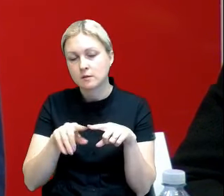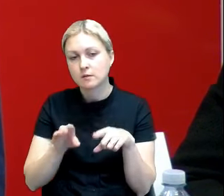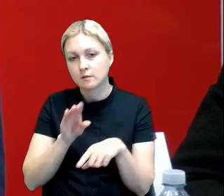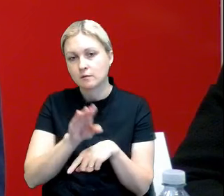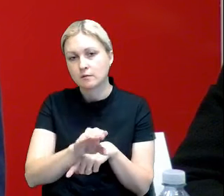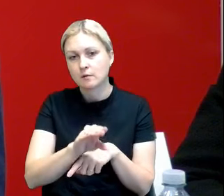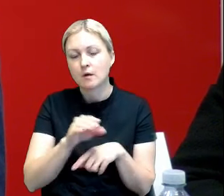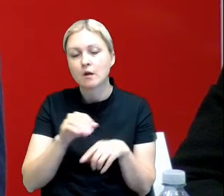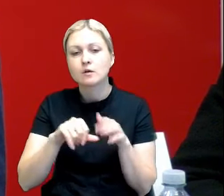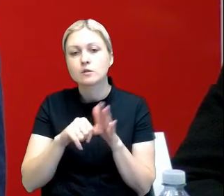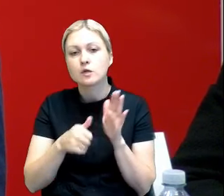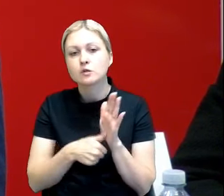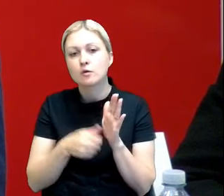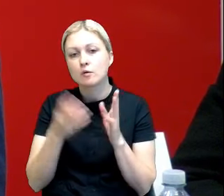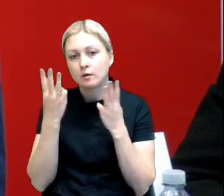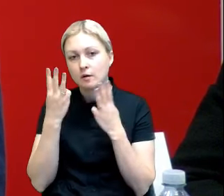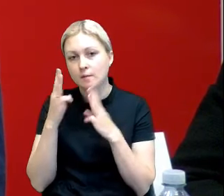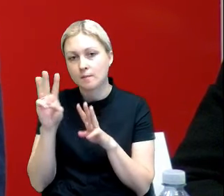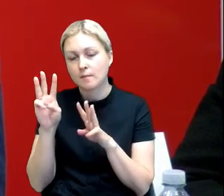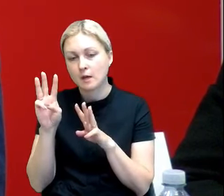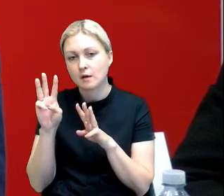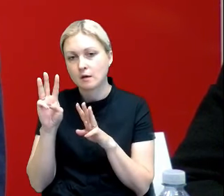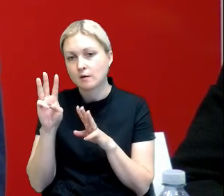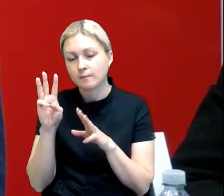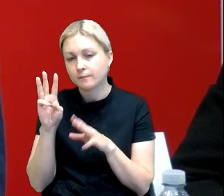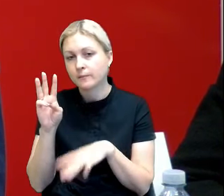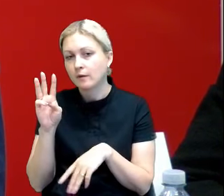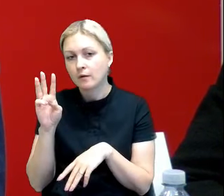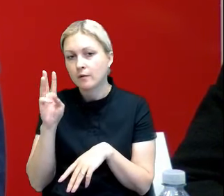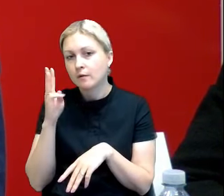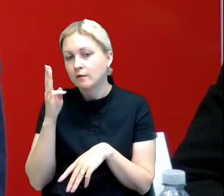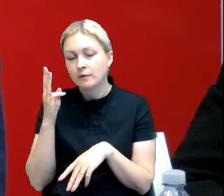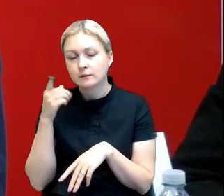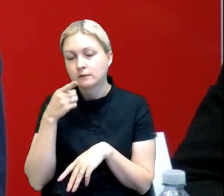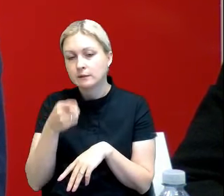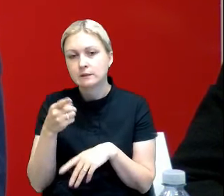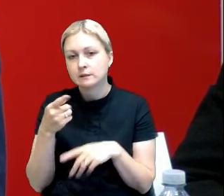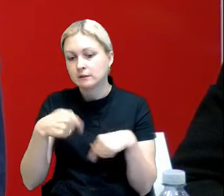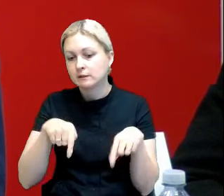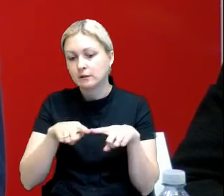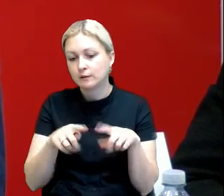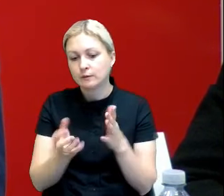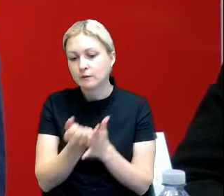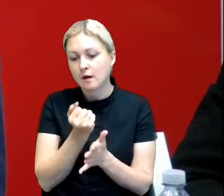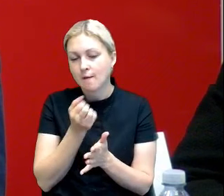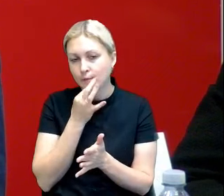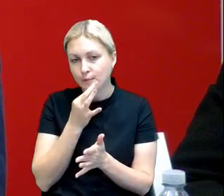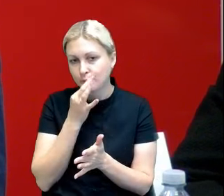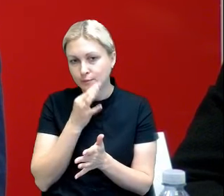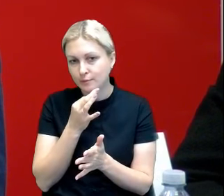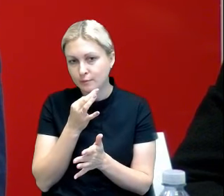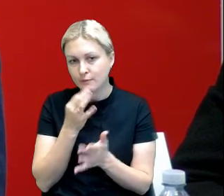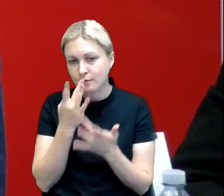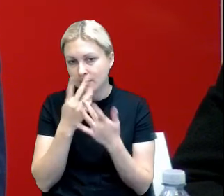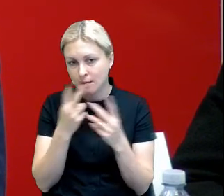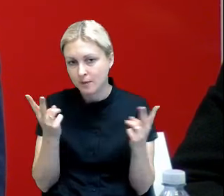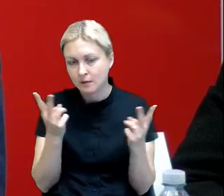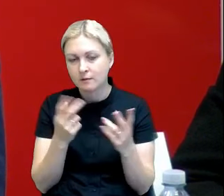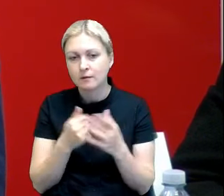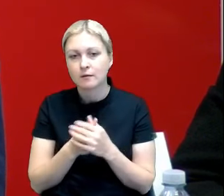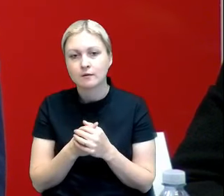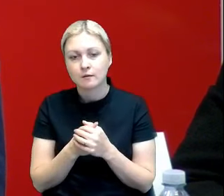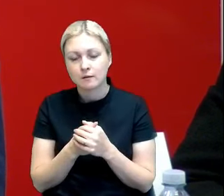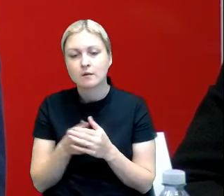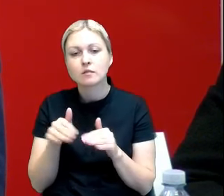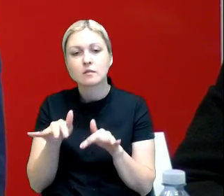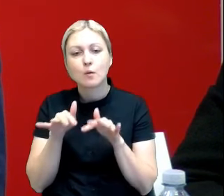16 milijonų kol kas šitas skyrius nepamatė buvusi miesto miesto kadencija valdanti dauguma ir opozicija